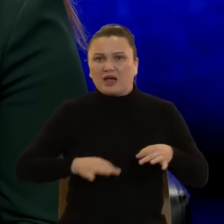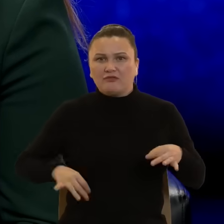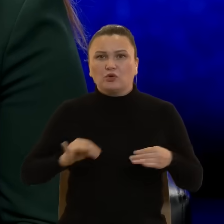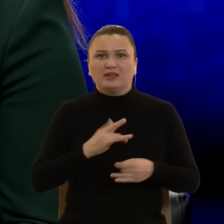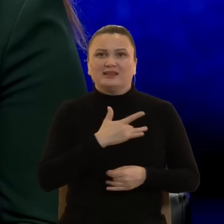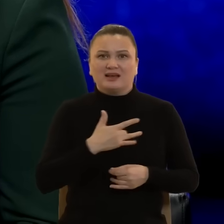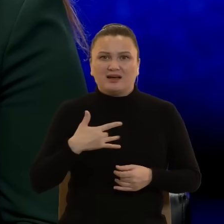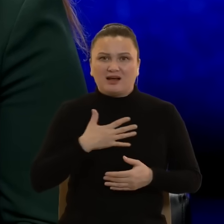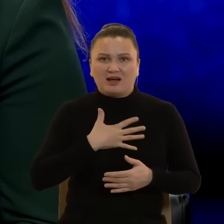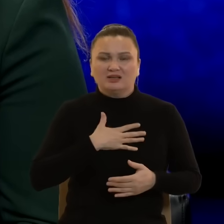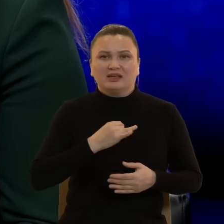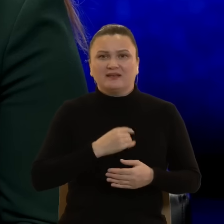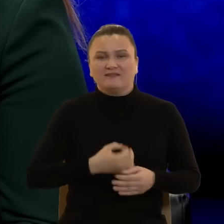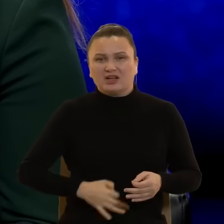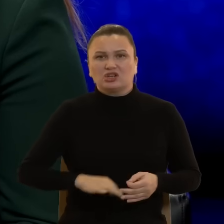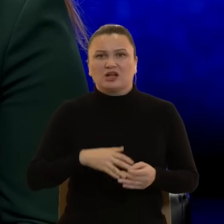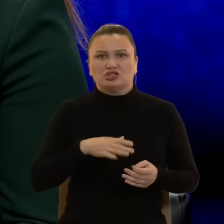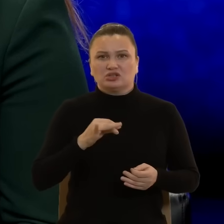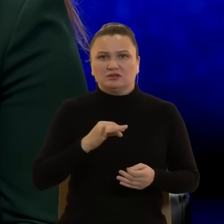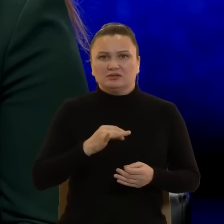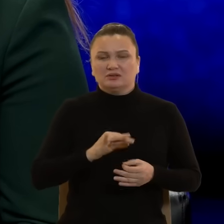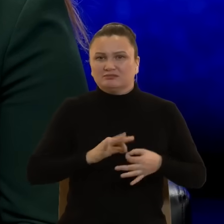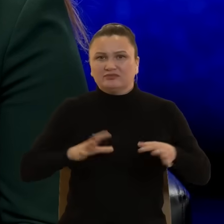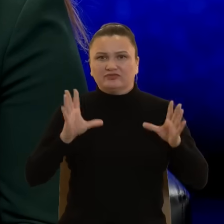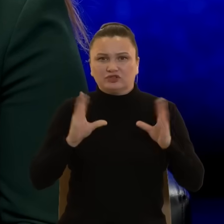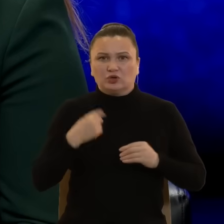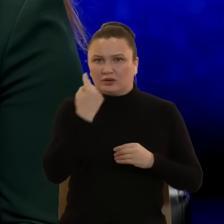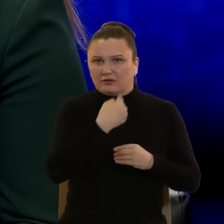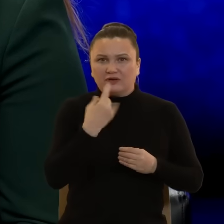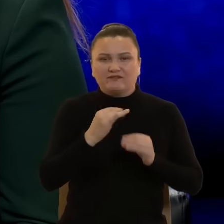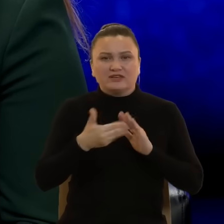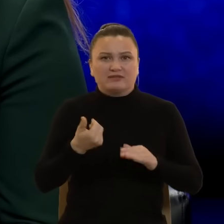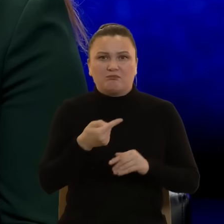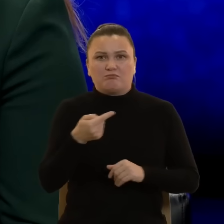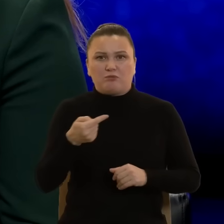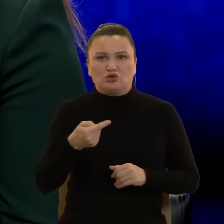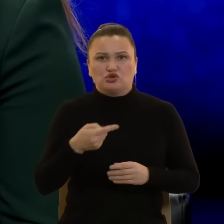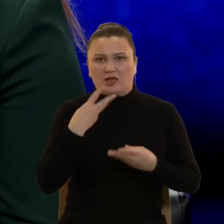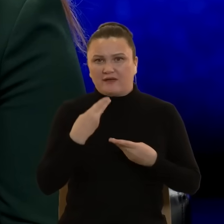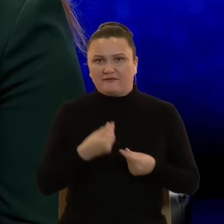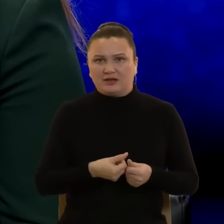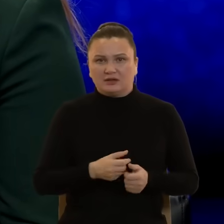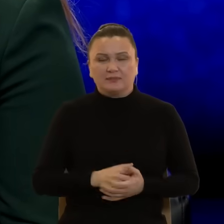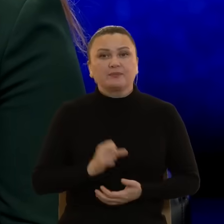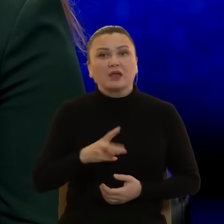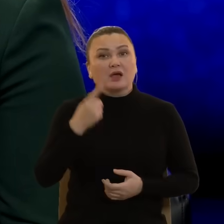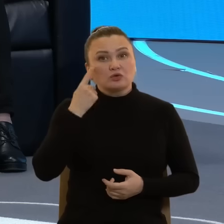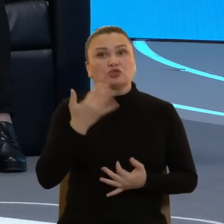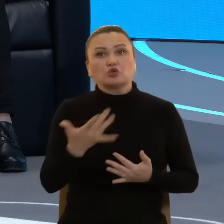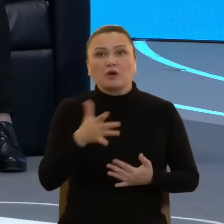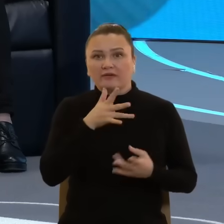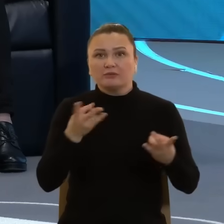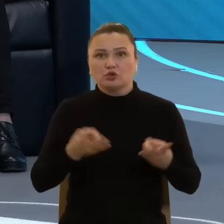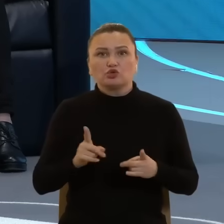дыхательных путей, и влагалища, и полости рта, вызывая некоторые побочные эффекты. Ну, а как думаете, сколько времени